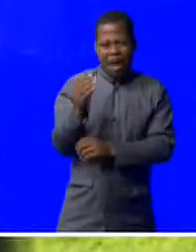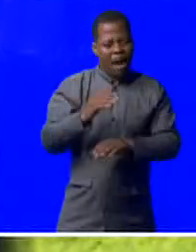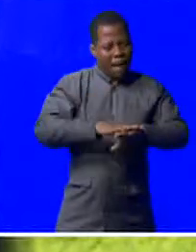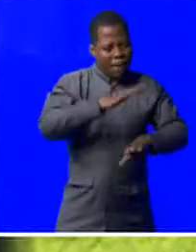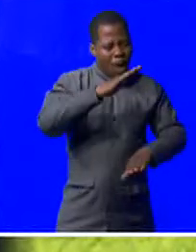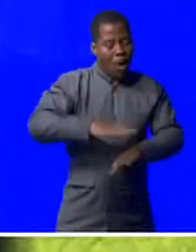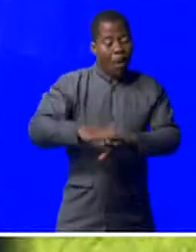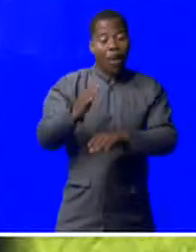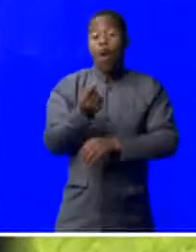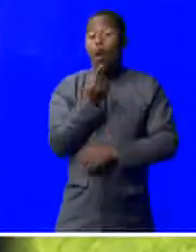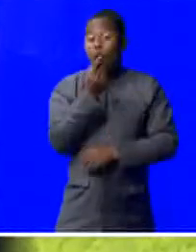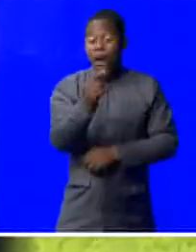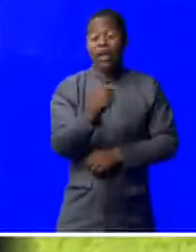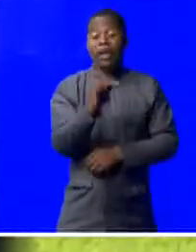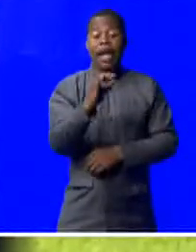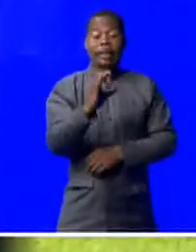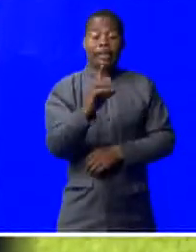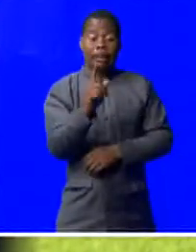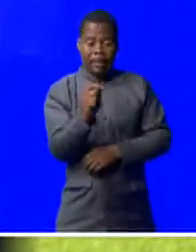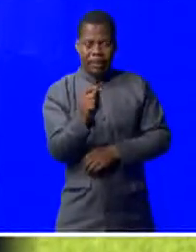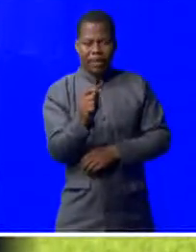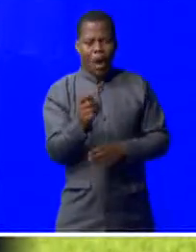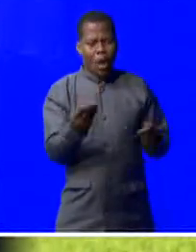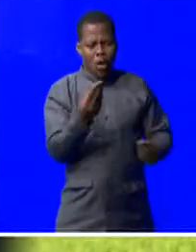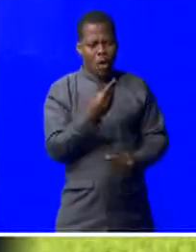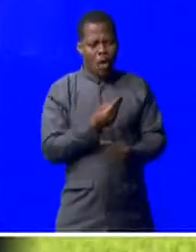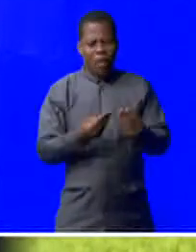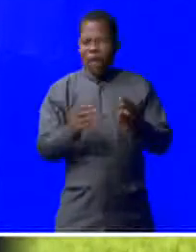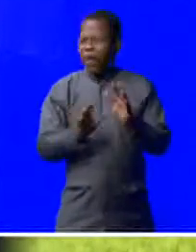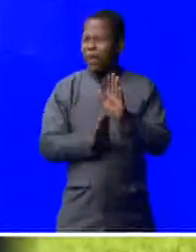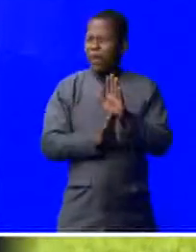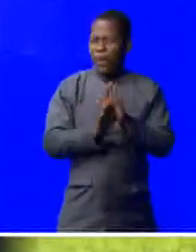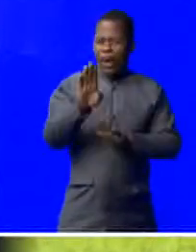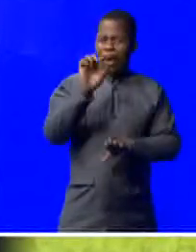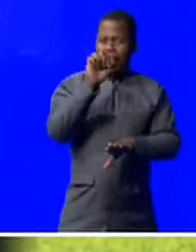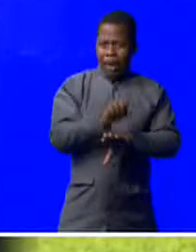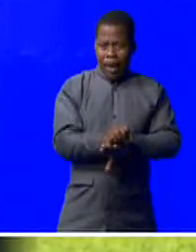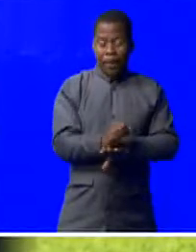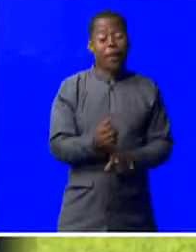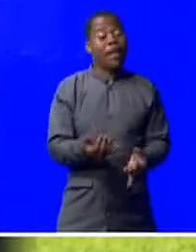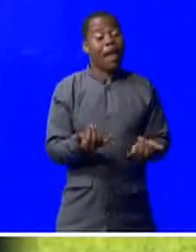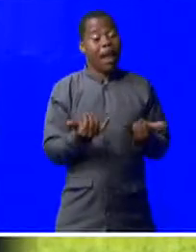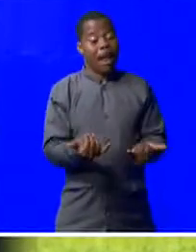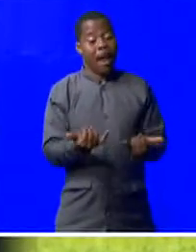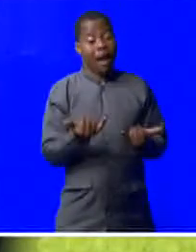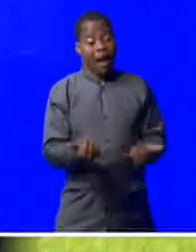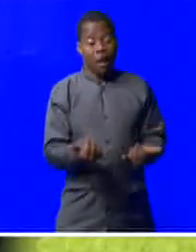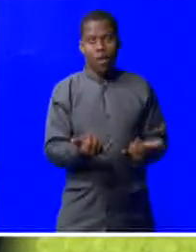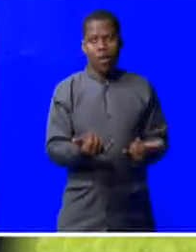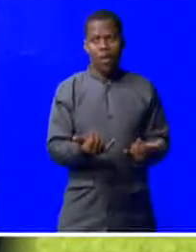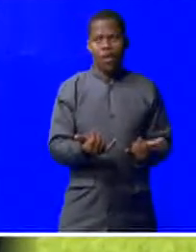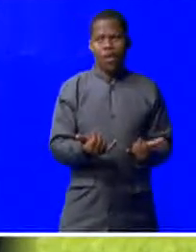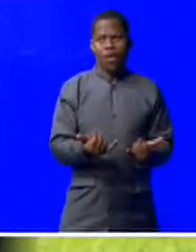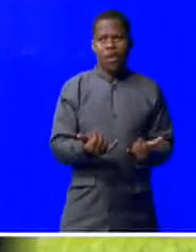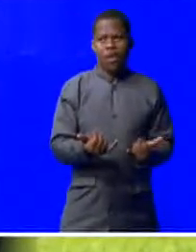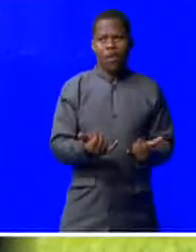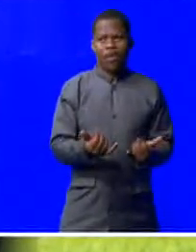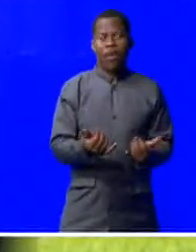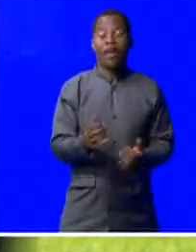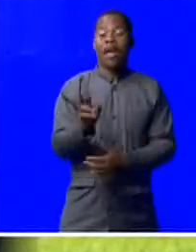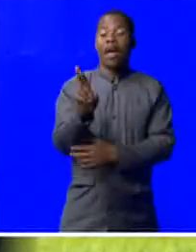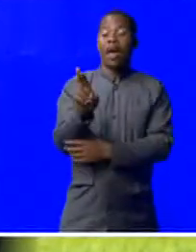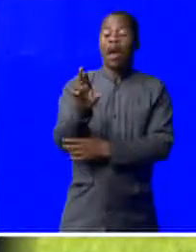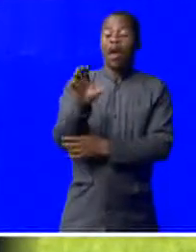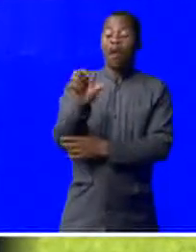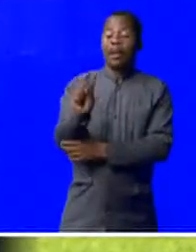the tune of billions emalangeni. How can the country maximize on the science and